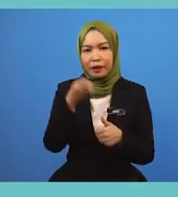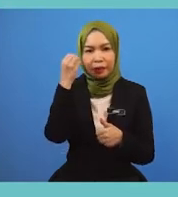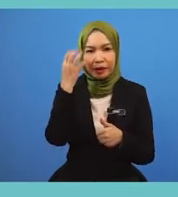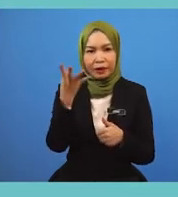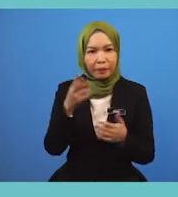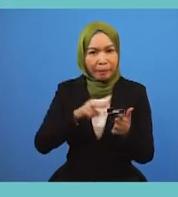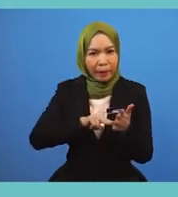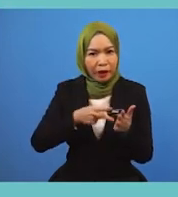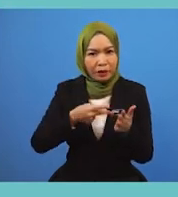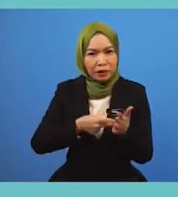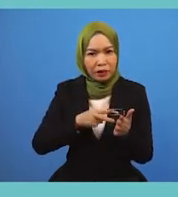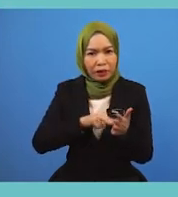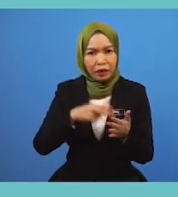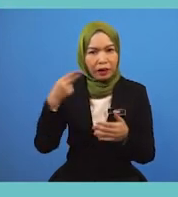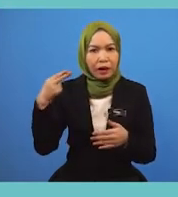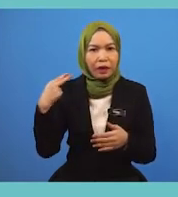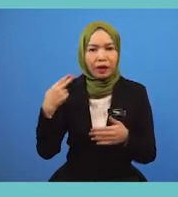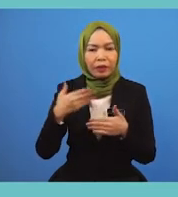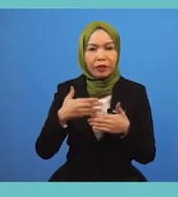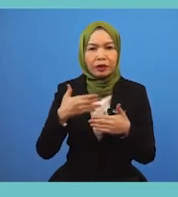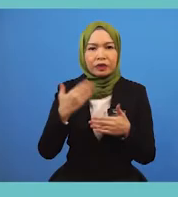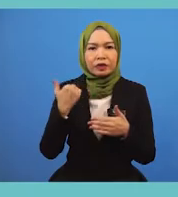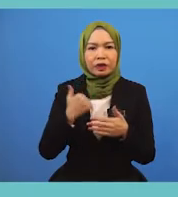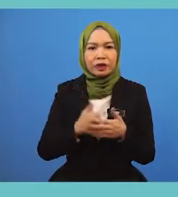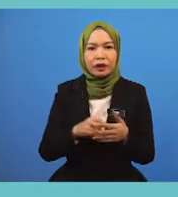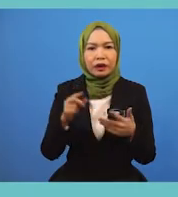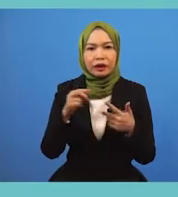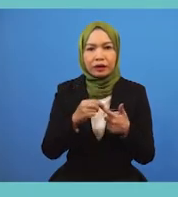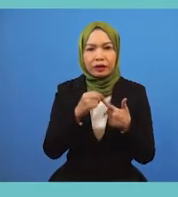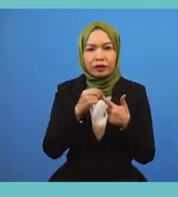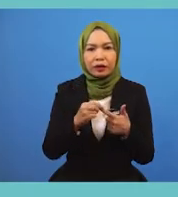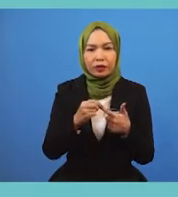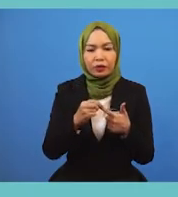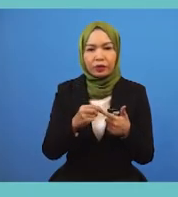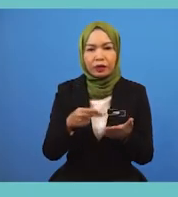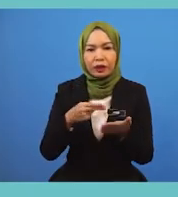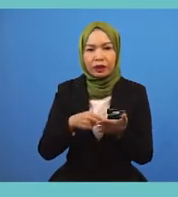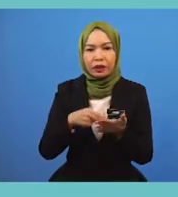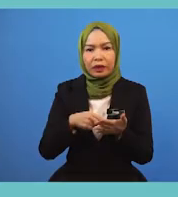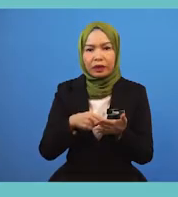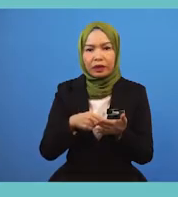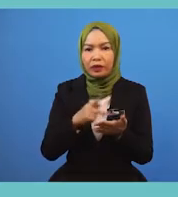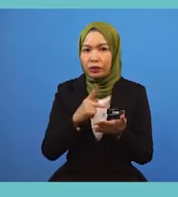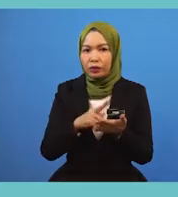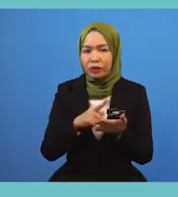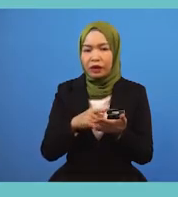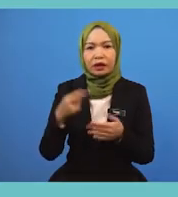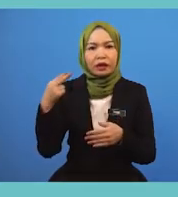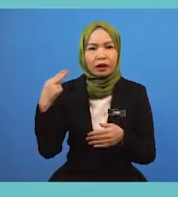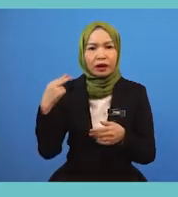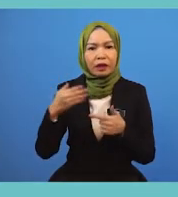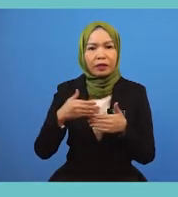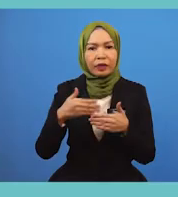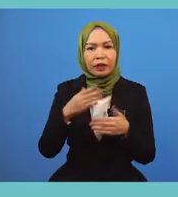menyatakan maksud haba penetralan. Kedua, menghitungkan haba penetralan